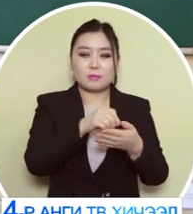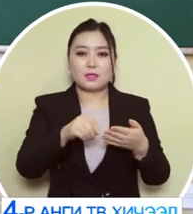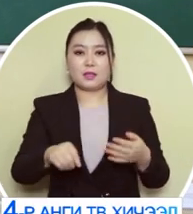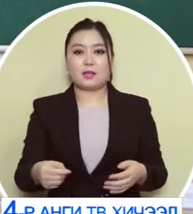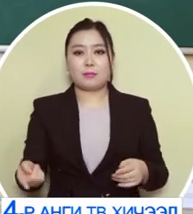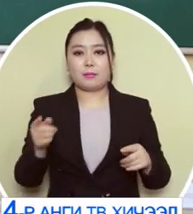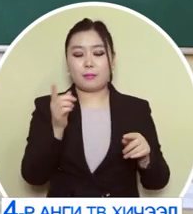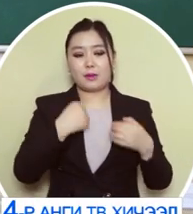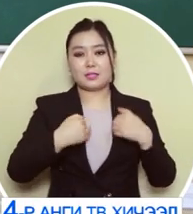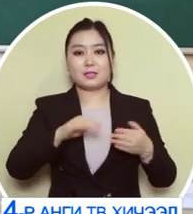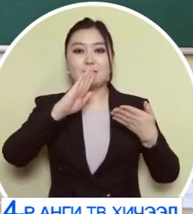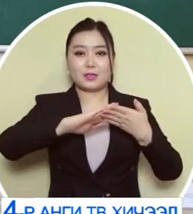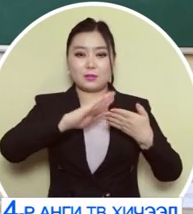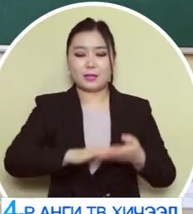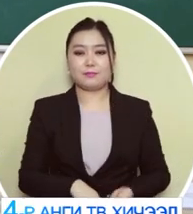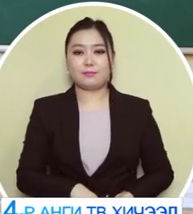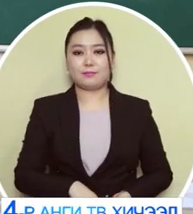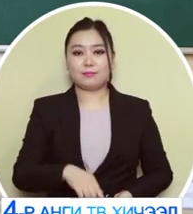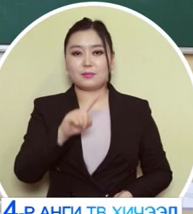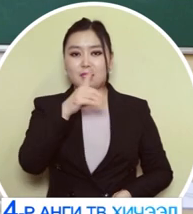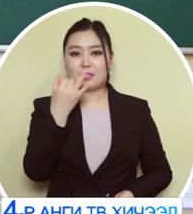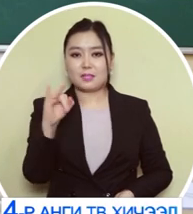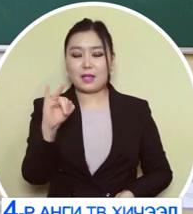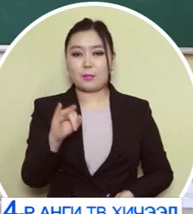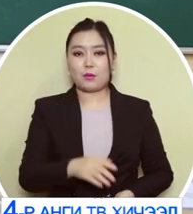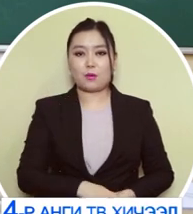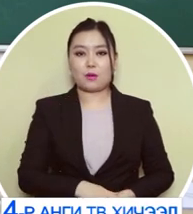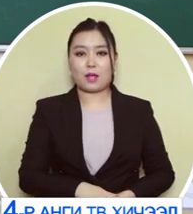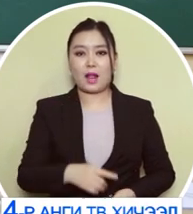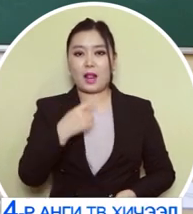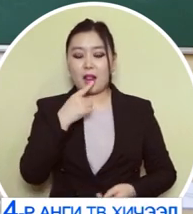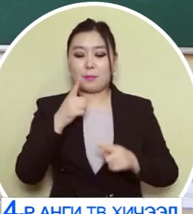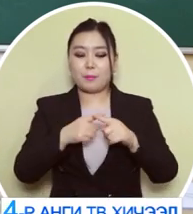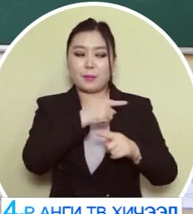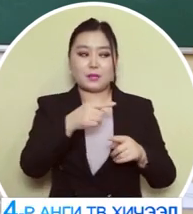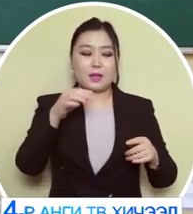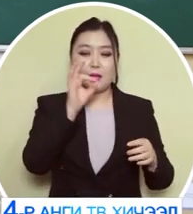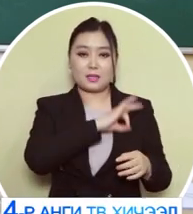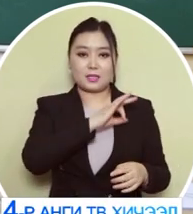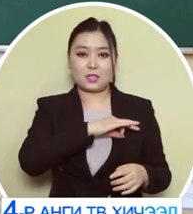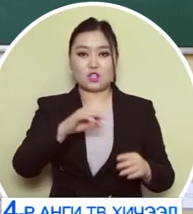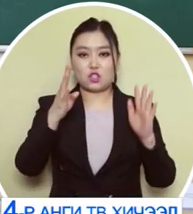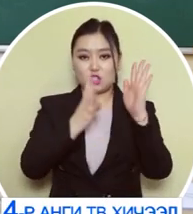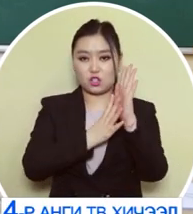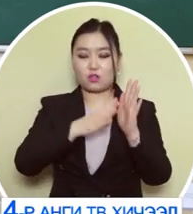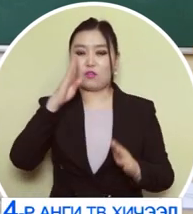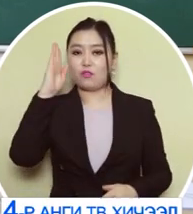Бүгінгі сабаққа пайдаланатын қысқаша белгілеуді қалай жазу туралы мен көрсетейін.